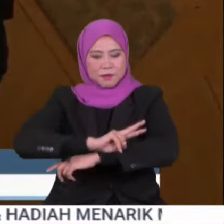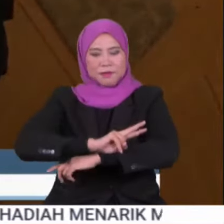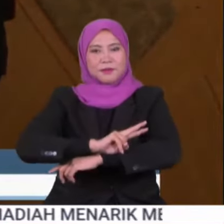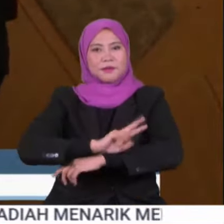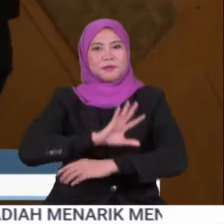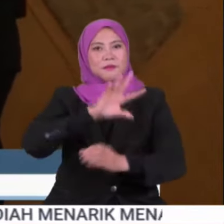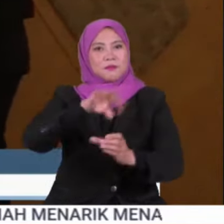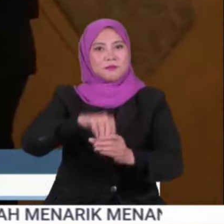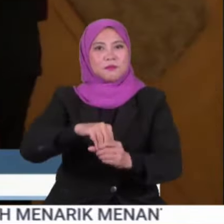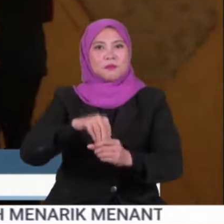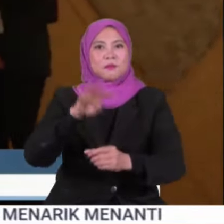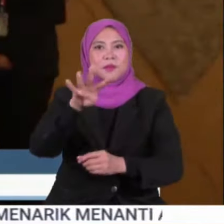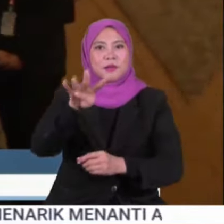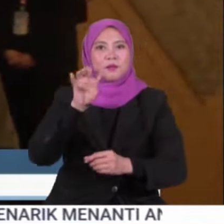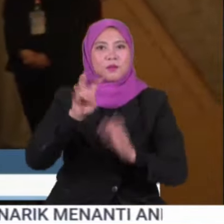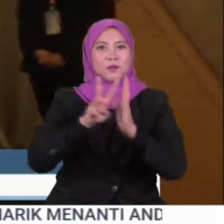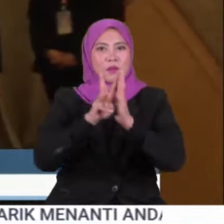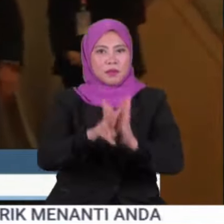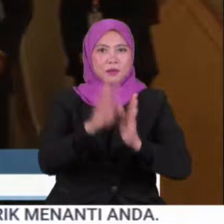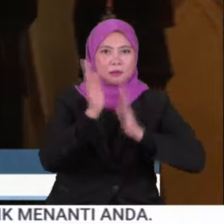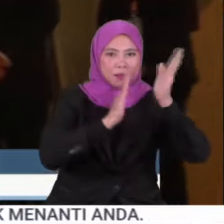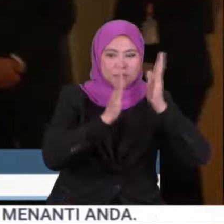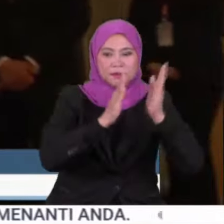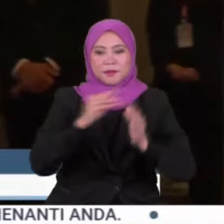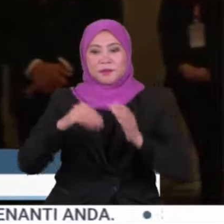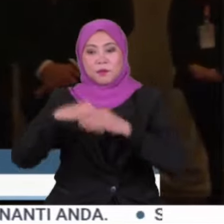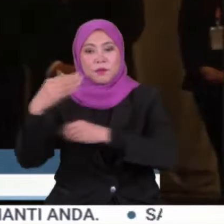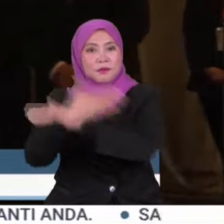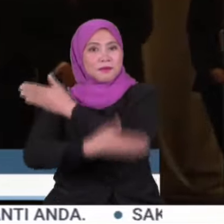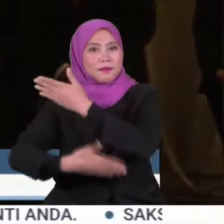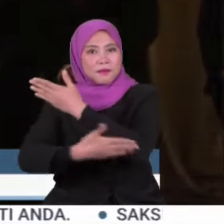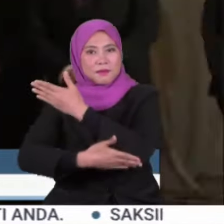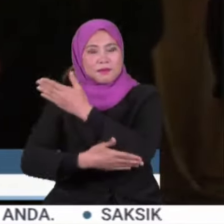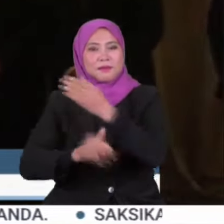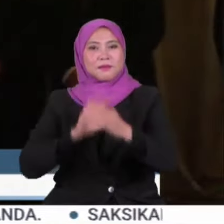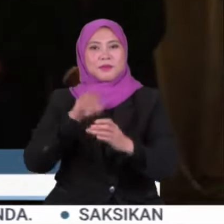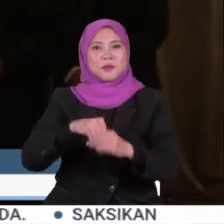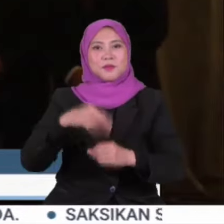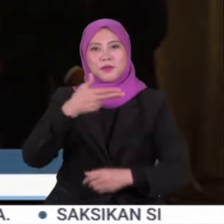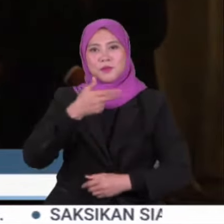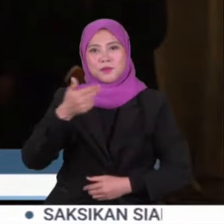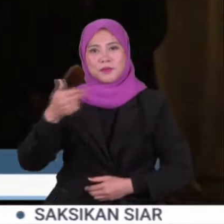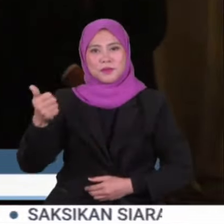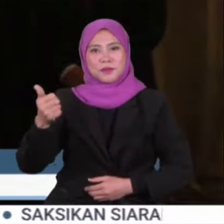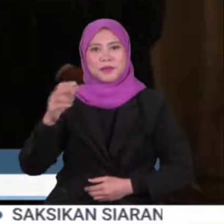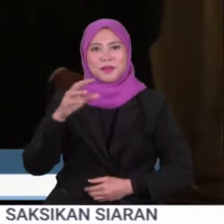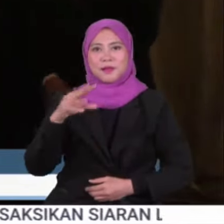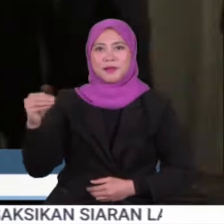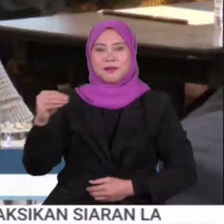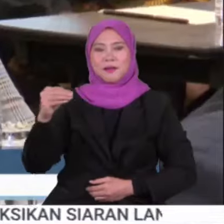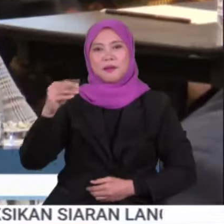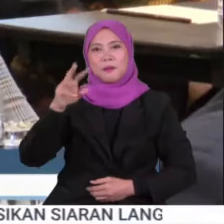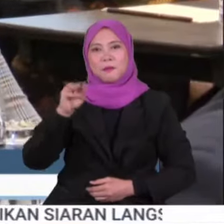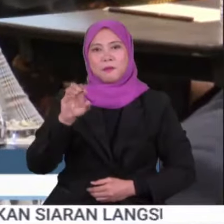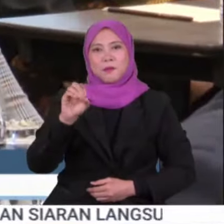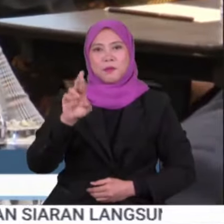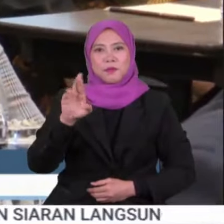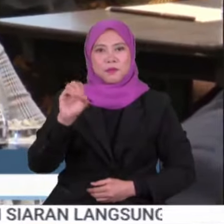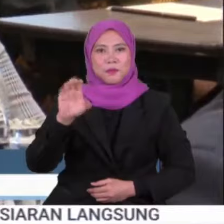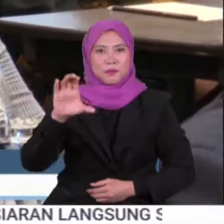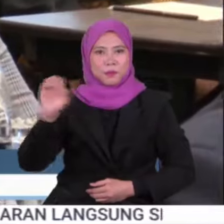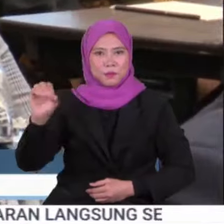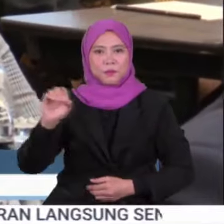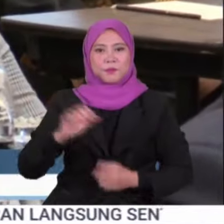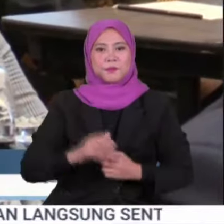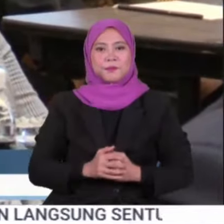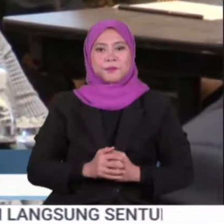disertai hampir 400 delegasi tempatan dan luar negara termasuk Indonesia dan Morocco. Pada majlis tersebut,